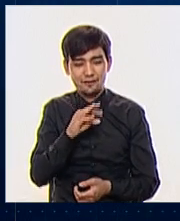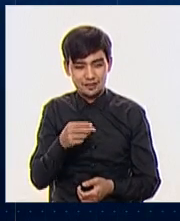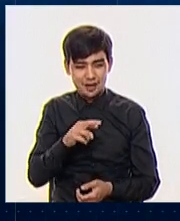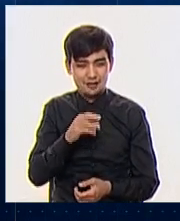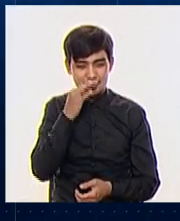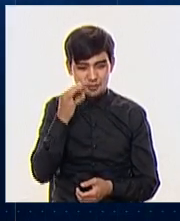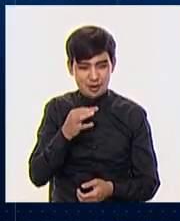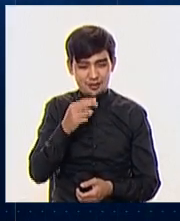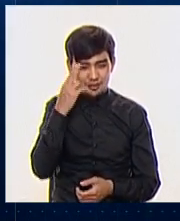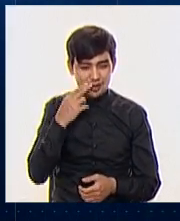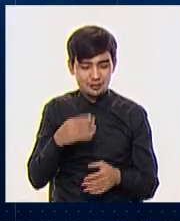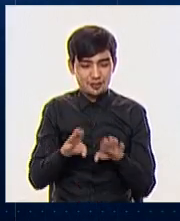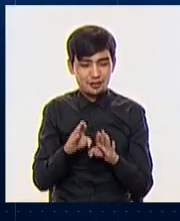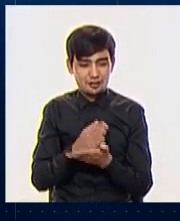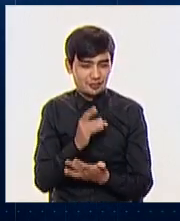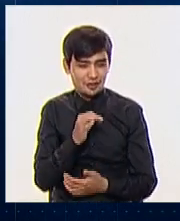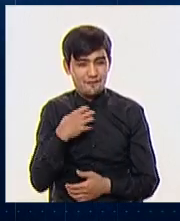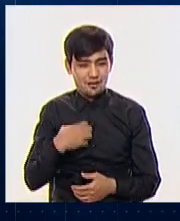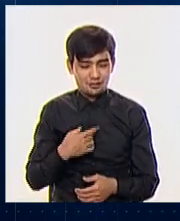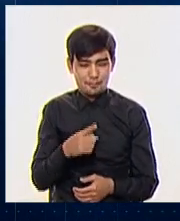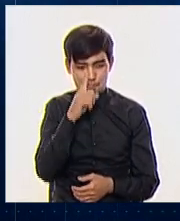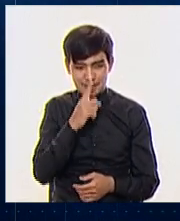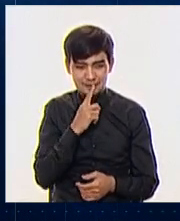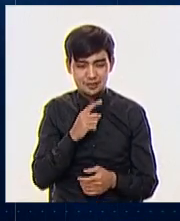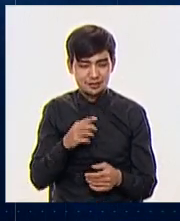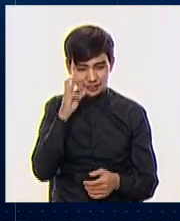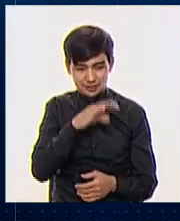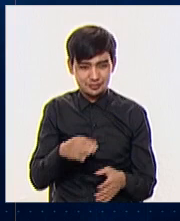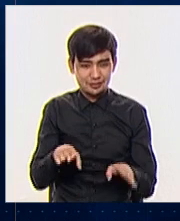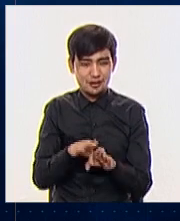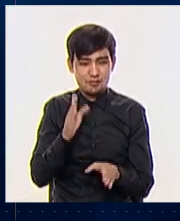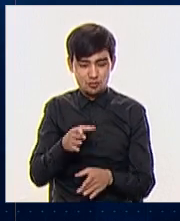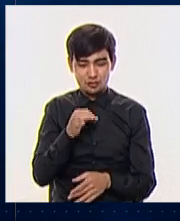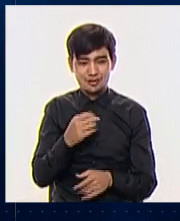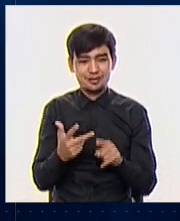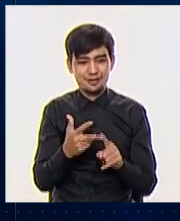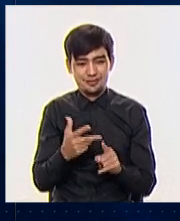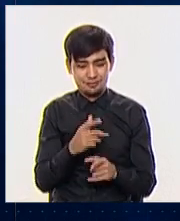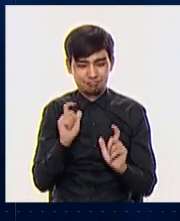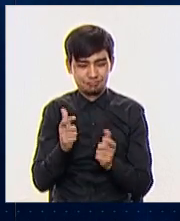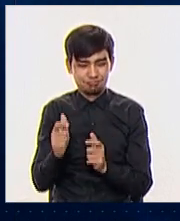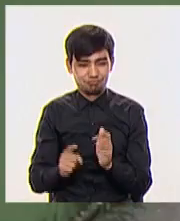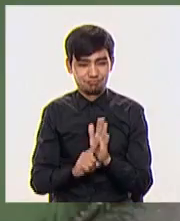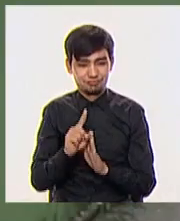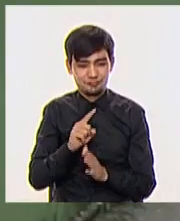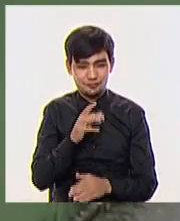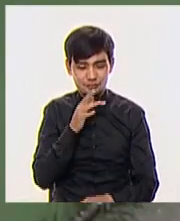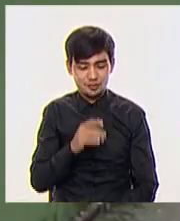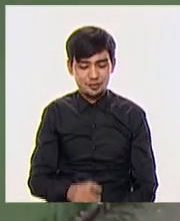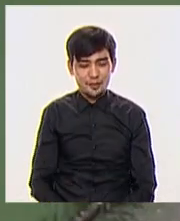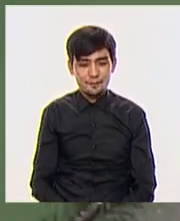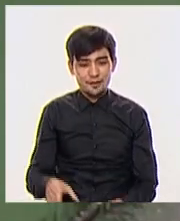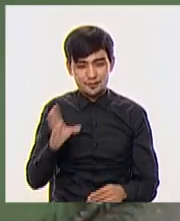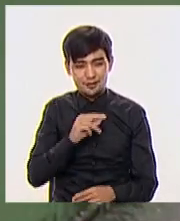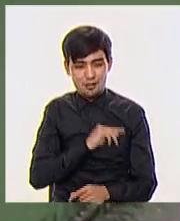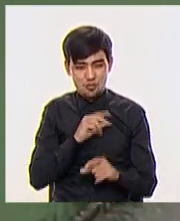Франции вообще объявили о закрытии страны на месяц. Это уже третий по счету карантин с начала пандемии. Всех